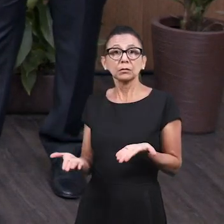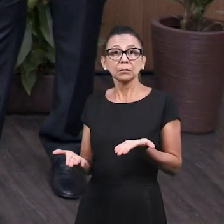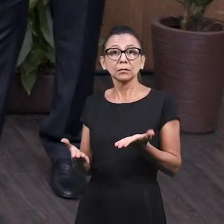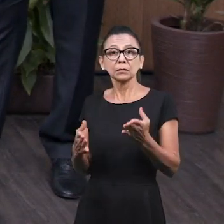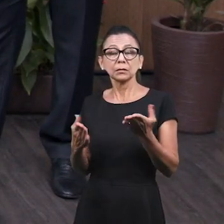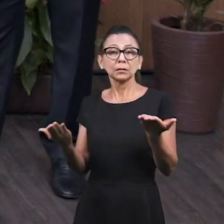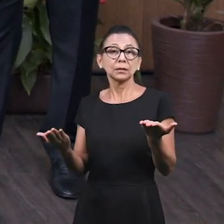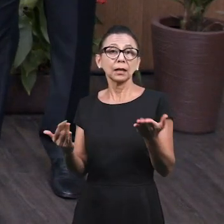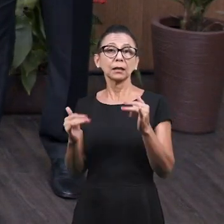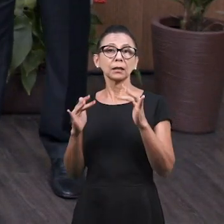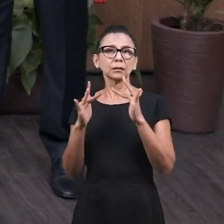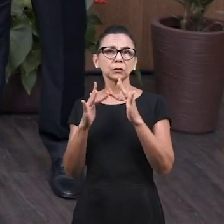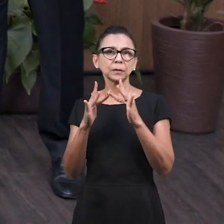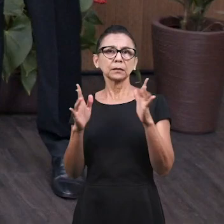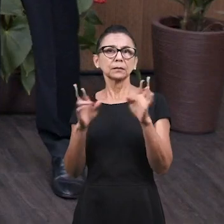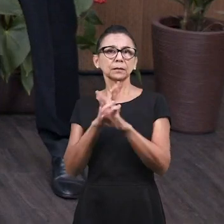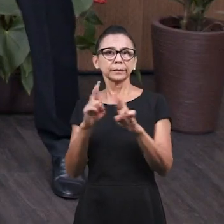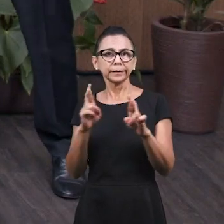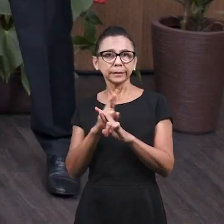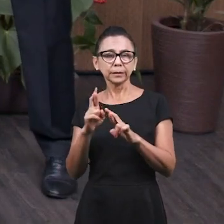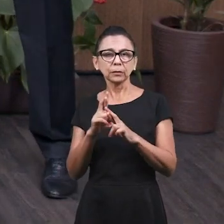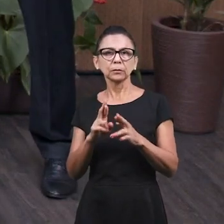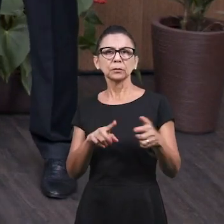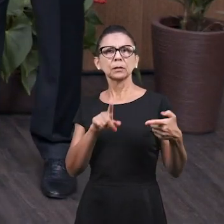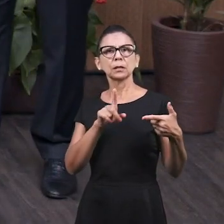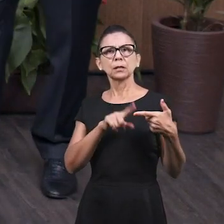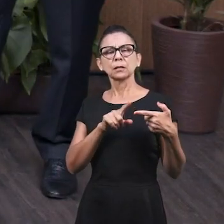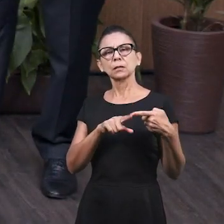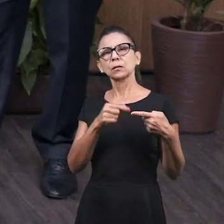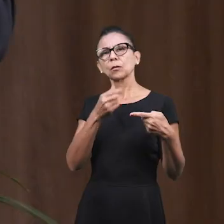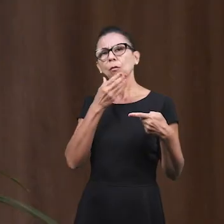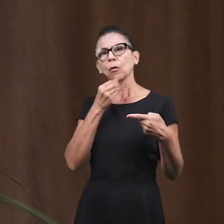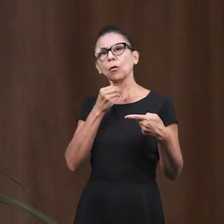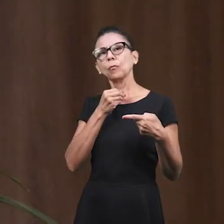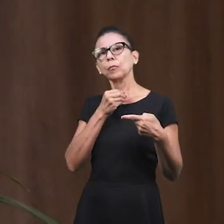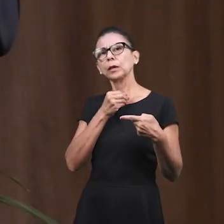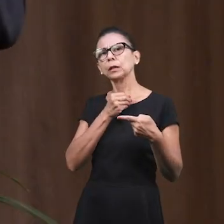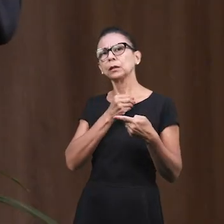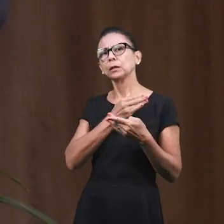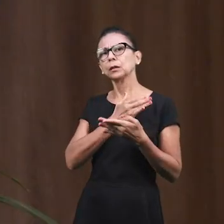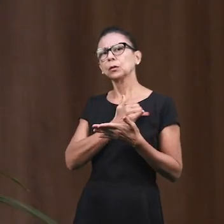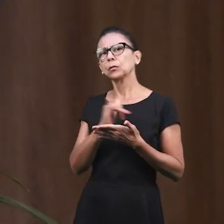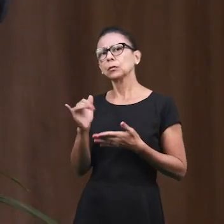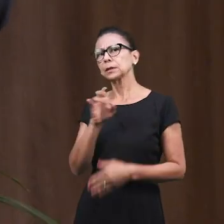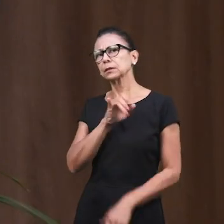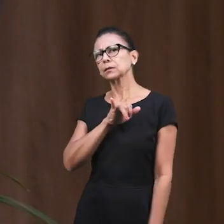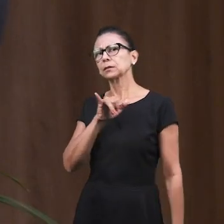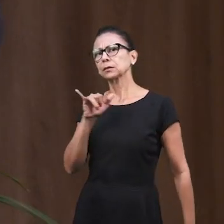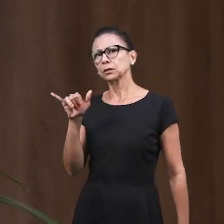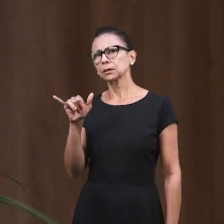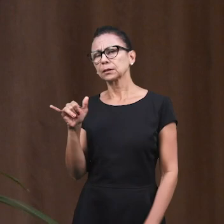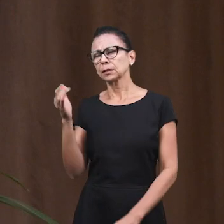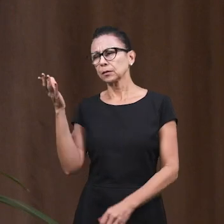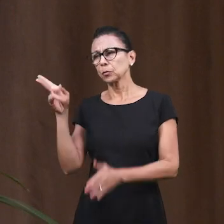смерти Иисуса. И этот Клеопа, человек Клеопа, он говорит, и он